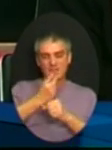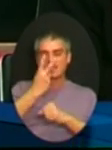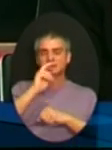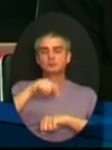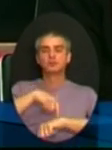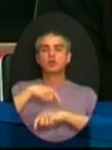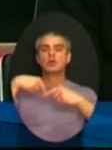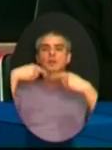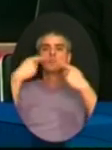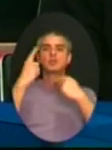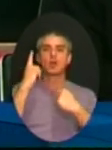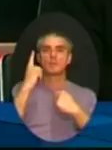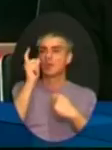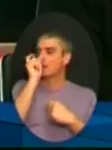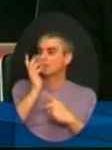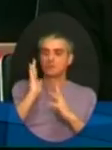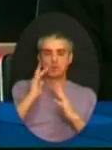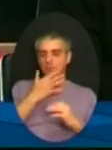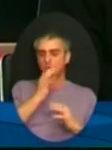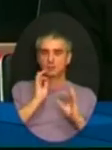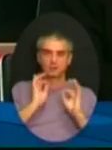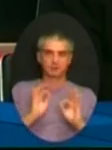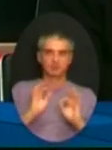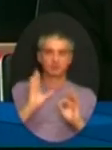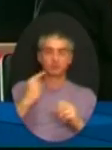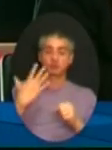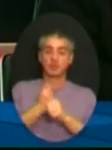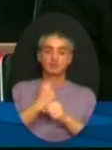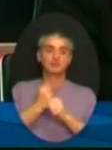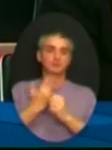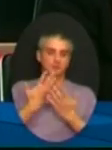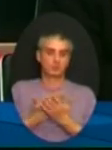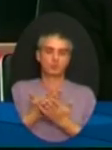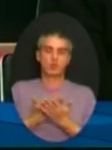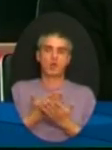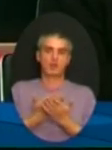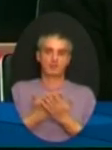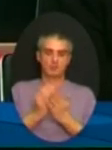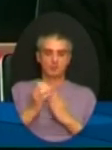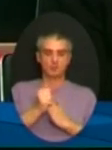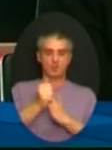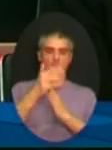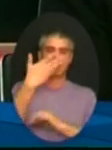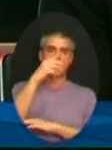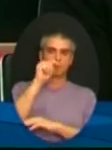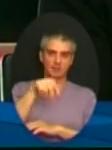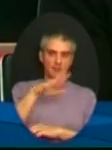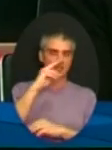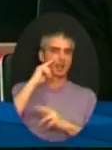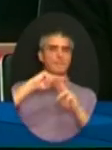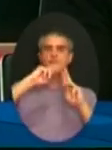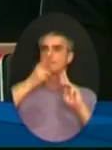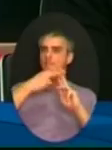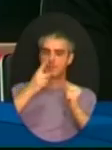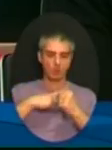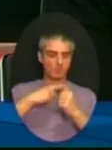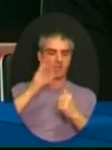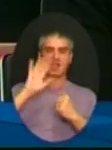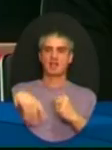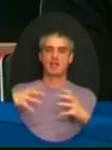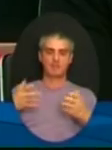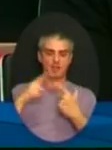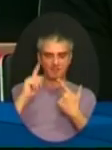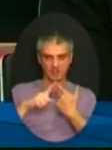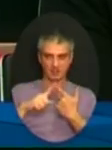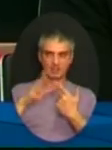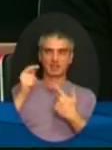שעות ביום, אדם מאוד מאוד רציני שיש לו הישגים מוכחים בהובלה של המדינה הזאת, גם ברמה הבינלאומית, גם ברמה